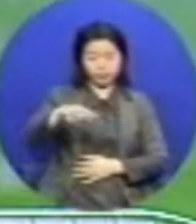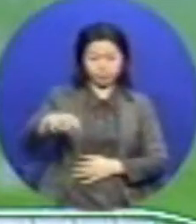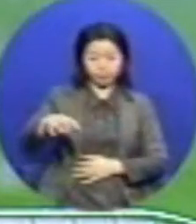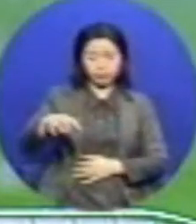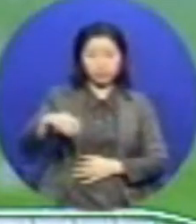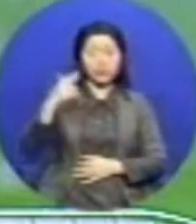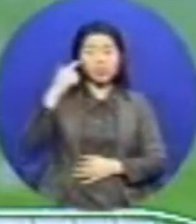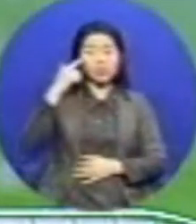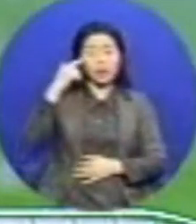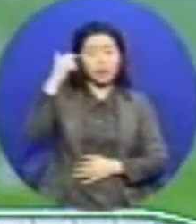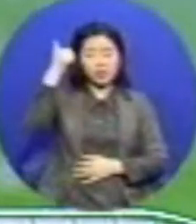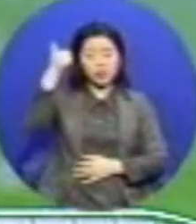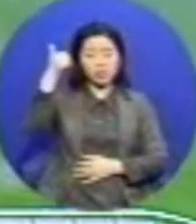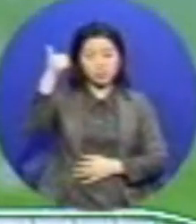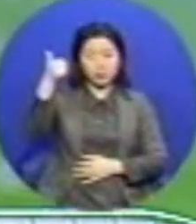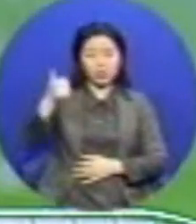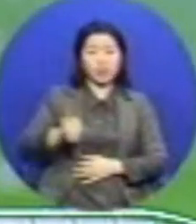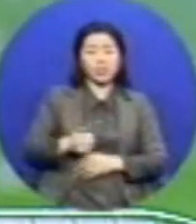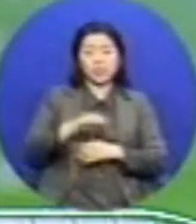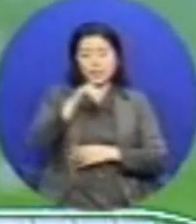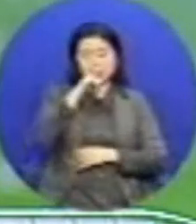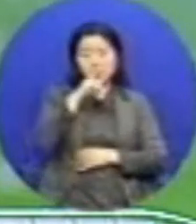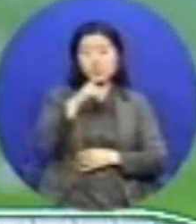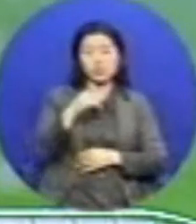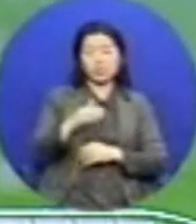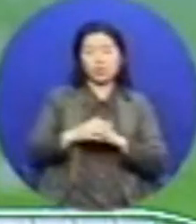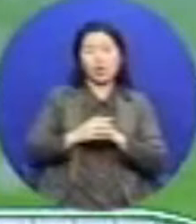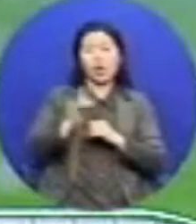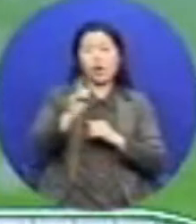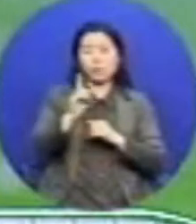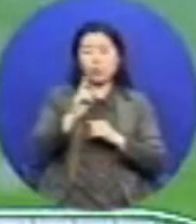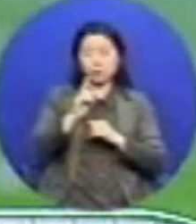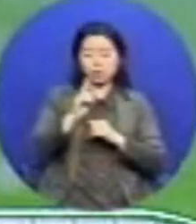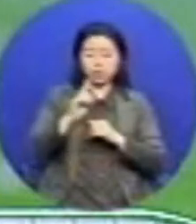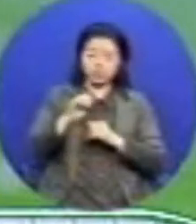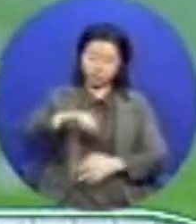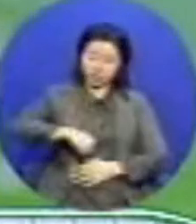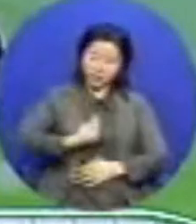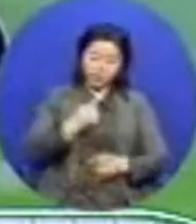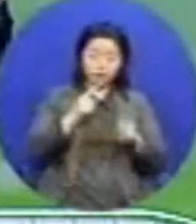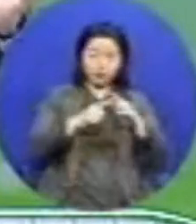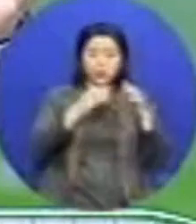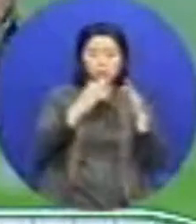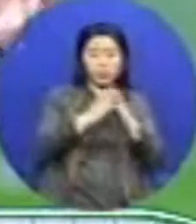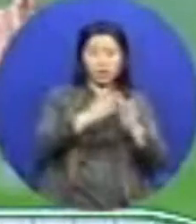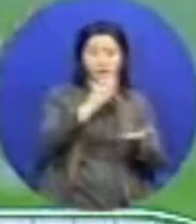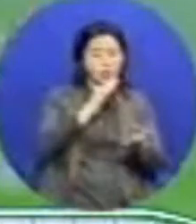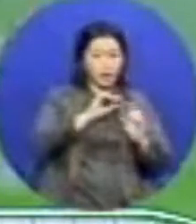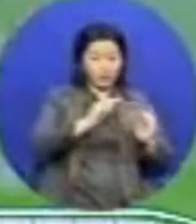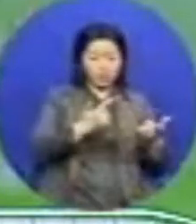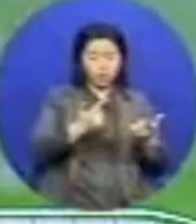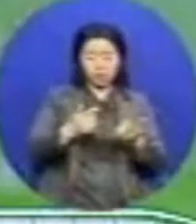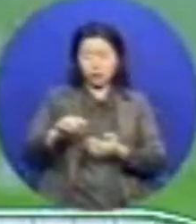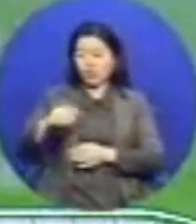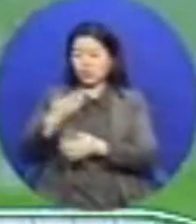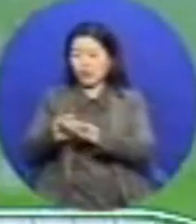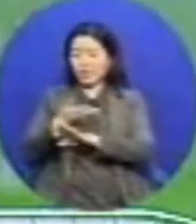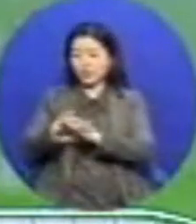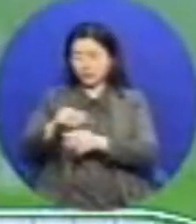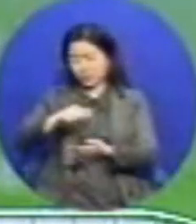입니다 소속 교회가 있으신데 어느 주일에 좀 큰 교회의 유명한 교회 가서